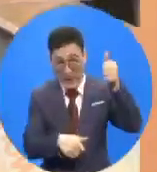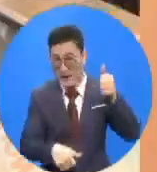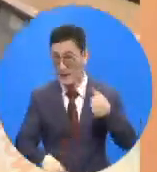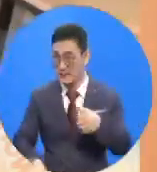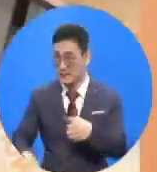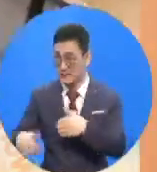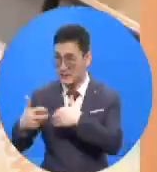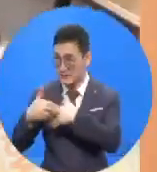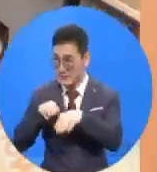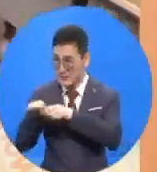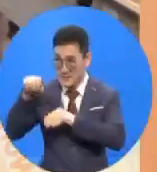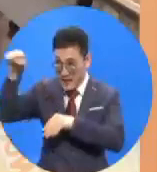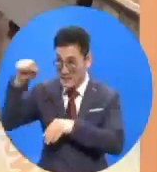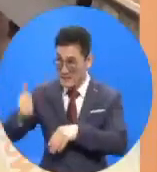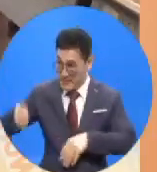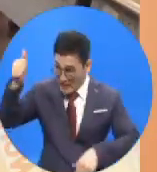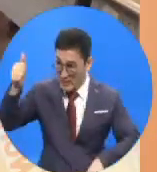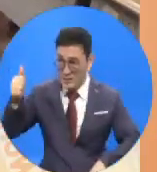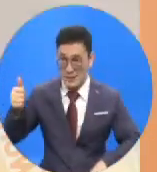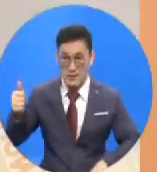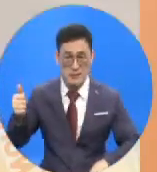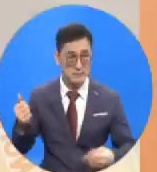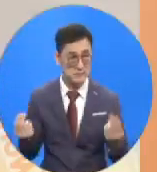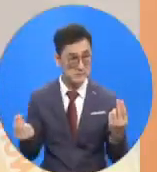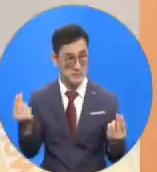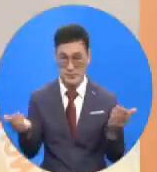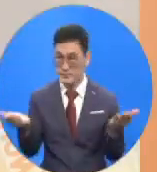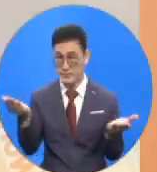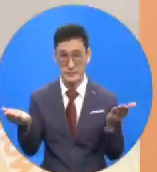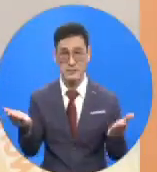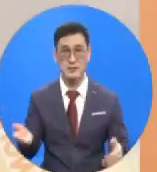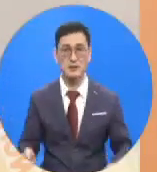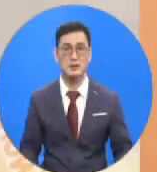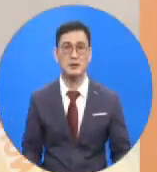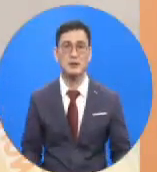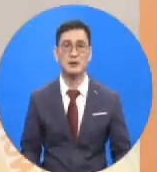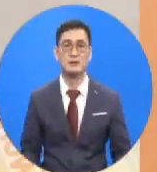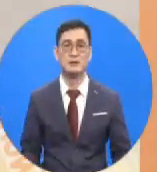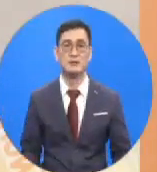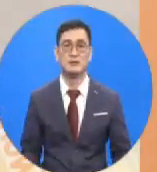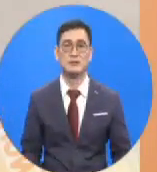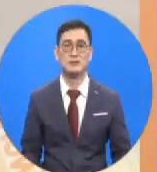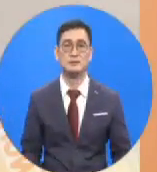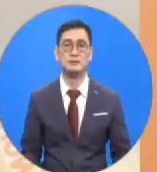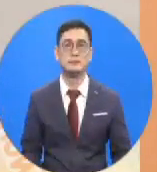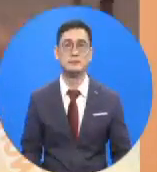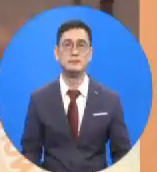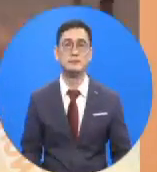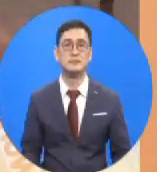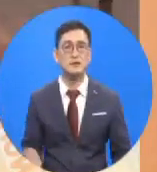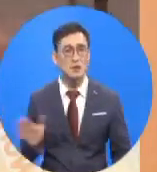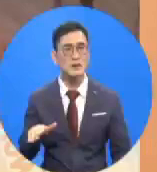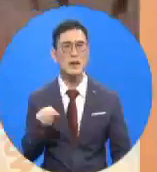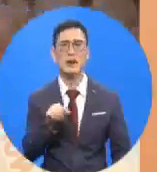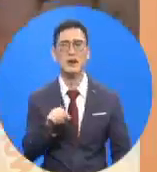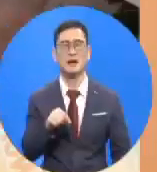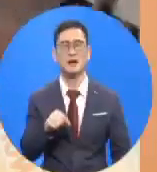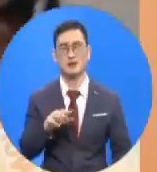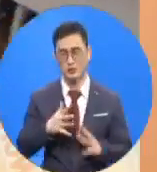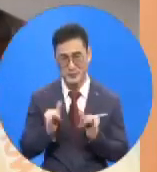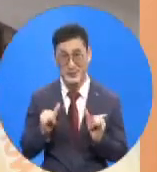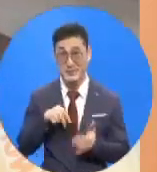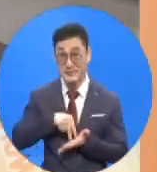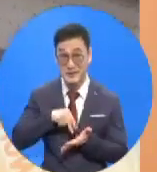파업이 더 설득력 있는 것이냐 국민들은 지금 사실은 양쪽다 짜증나는 거 아닙니까 지금 이래야 되느냐 대통령은 지금